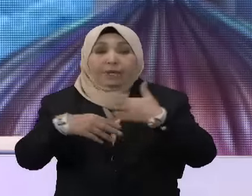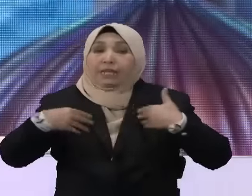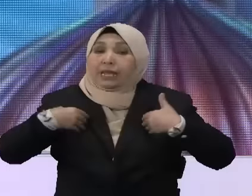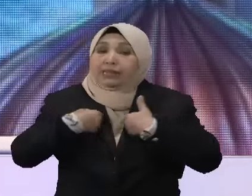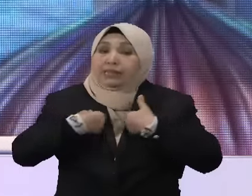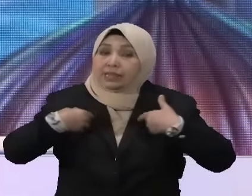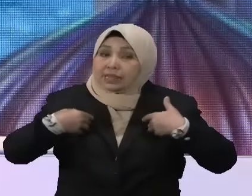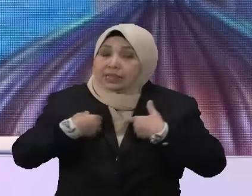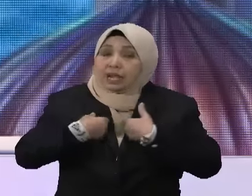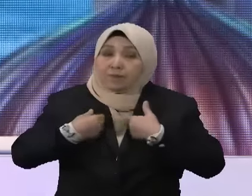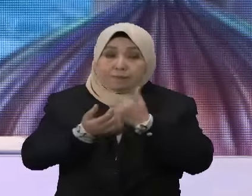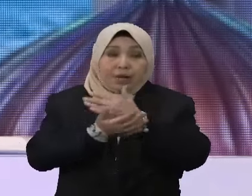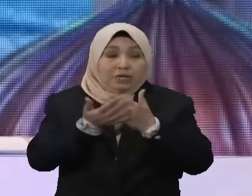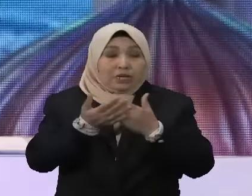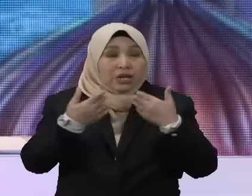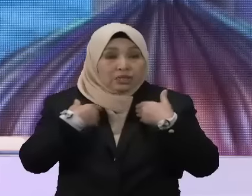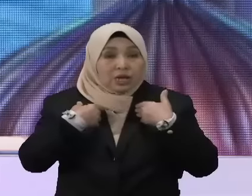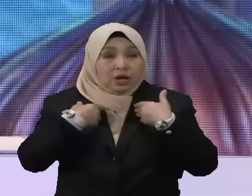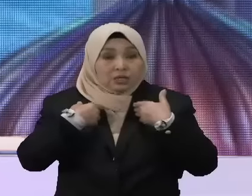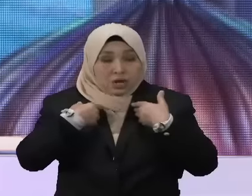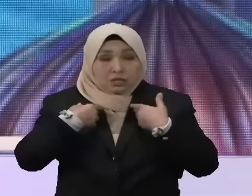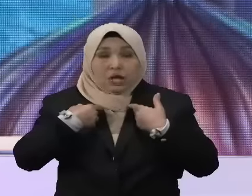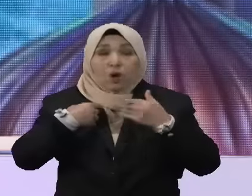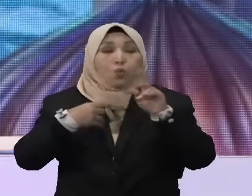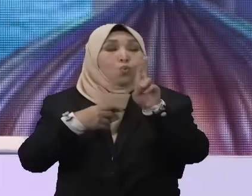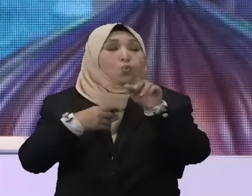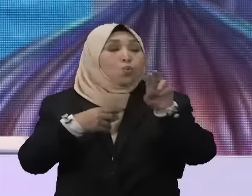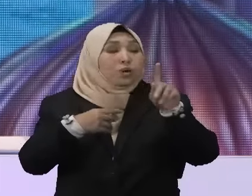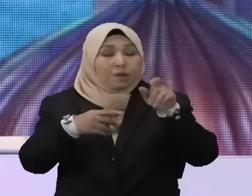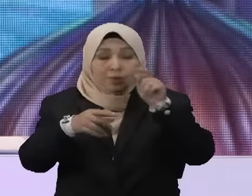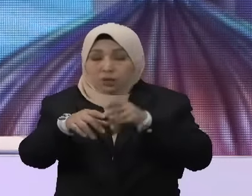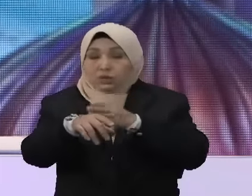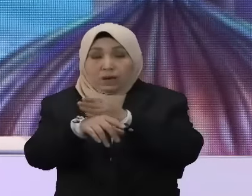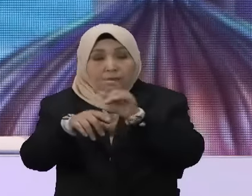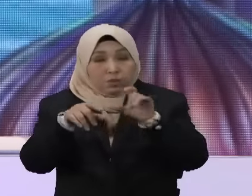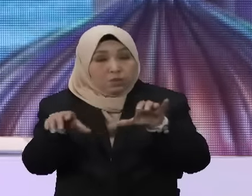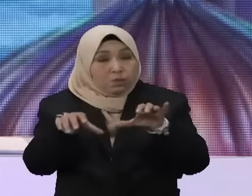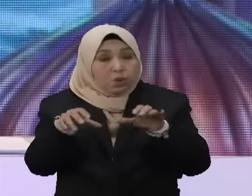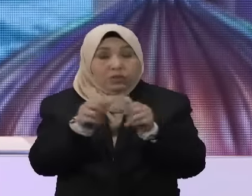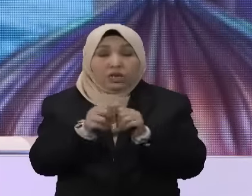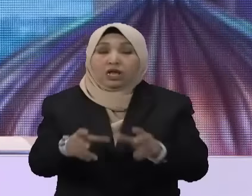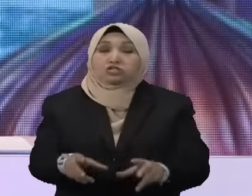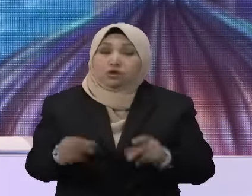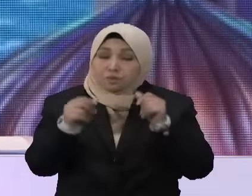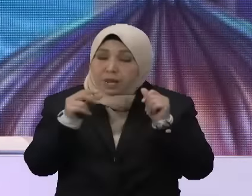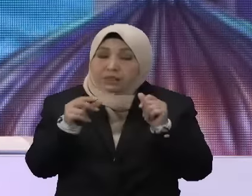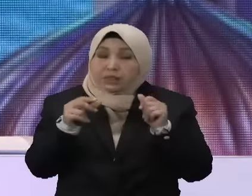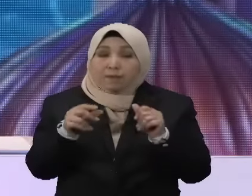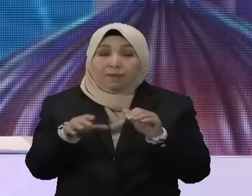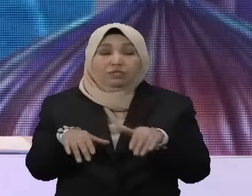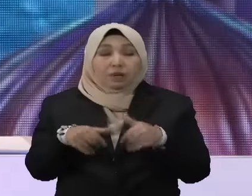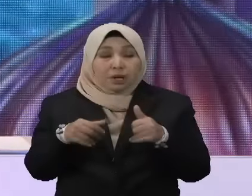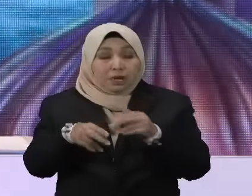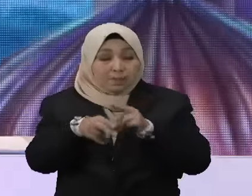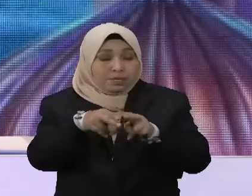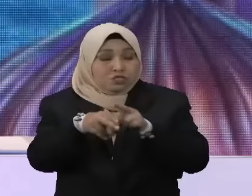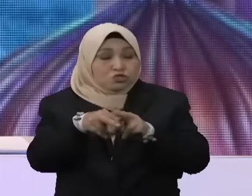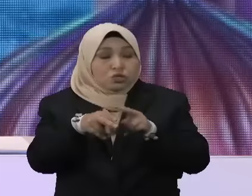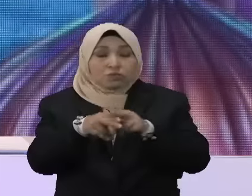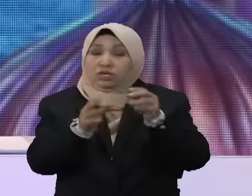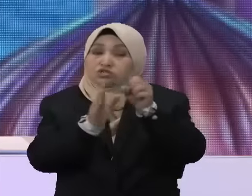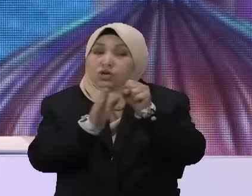binatang, di bahagiannya ada urat yang perlu dipotong dan sebagainya, dan perlu dilakukan dengan segera, pantas, macam mana pisaunya